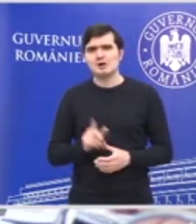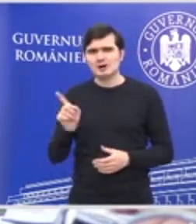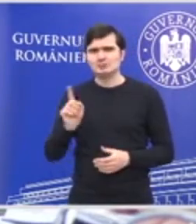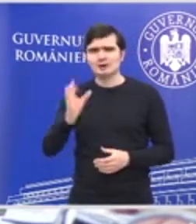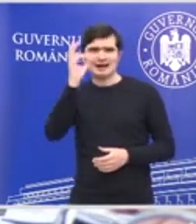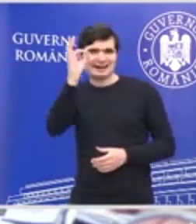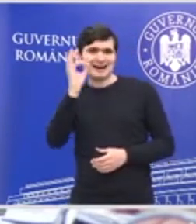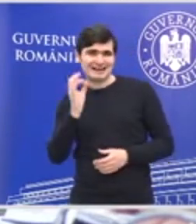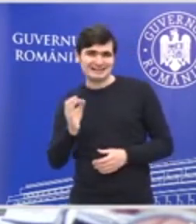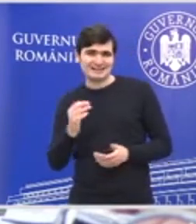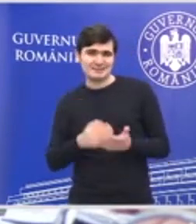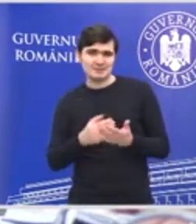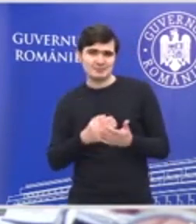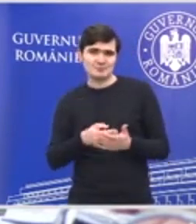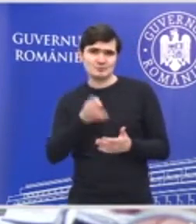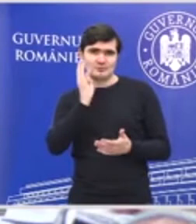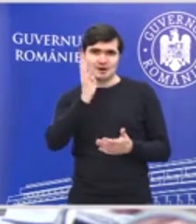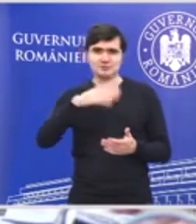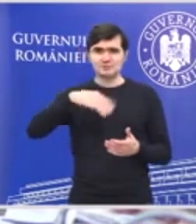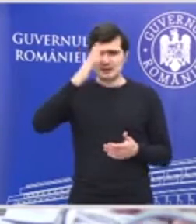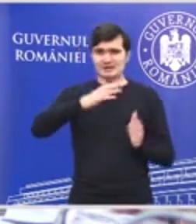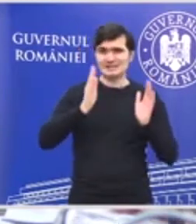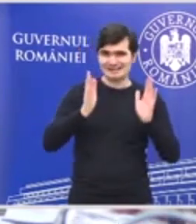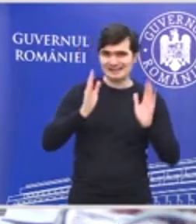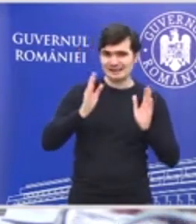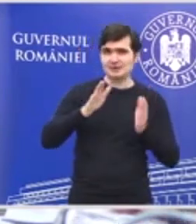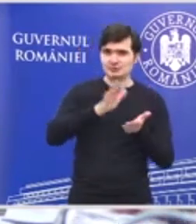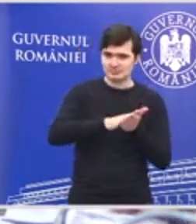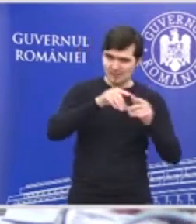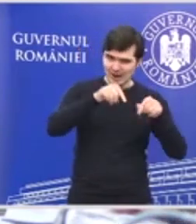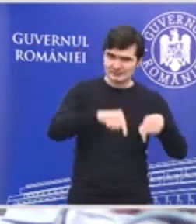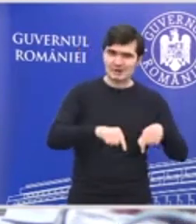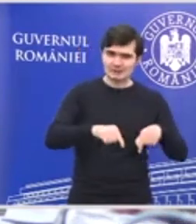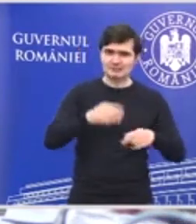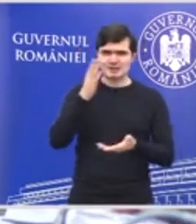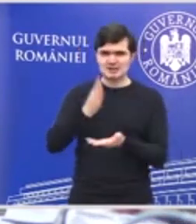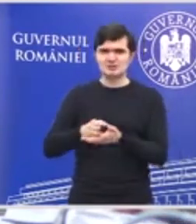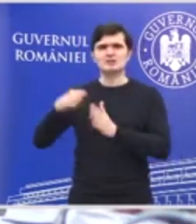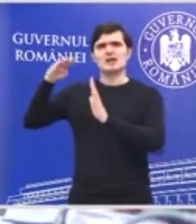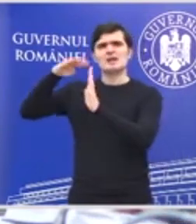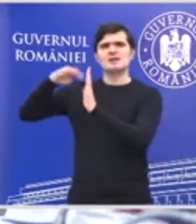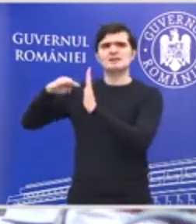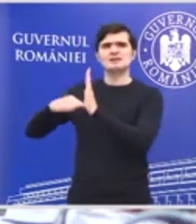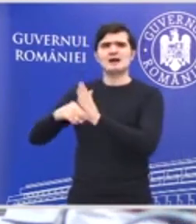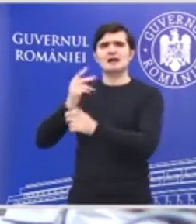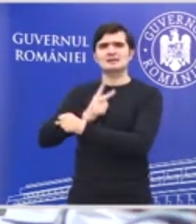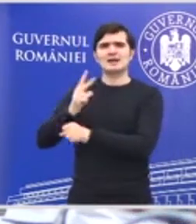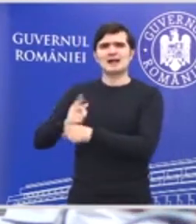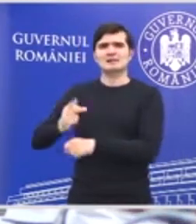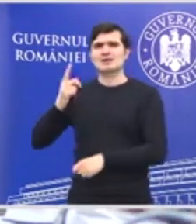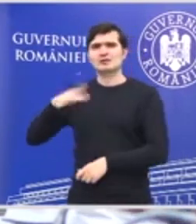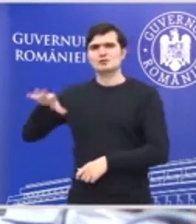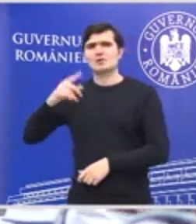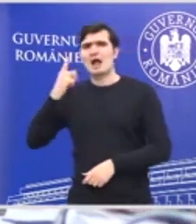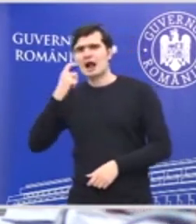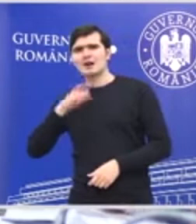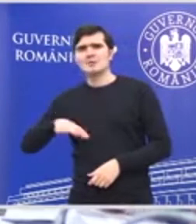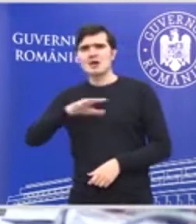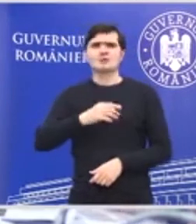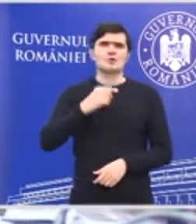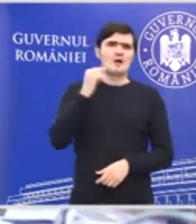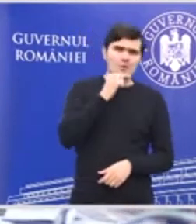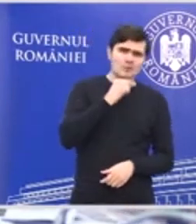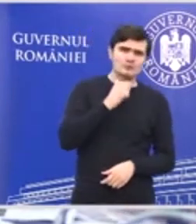incidență acumulată la 14 zile în baza cărora se decid listele de state care sunt în zone roșii, galbene